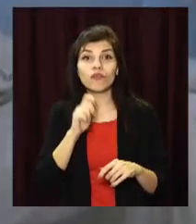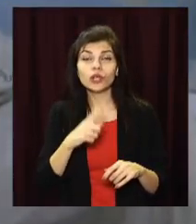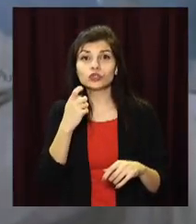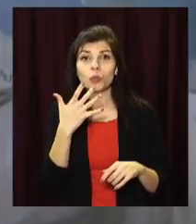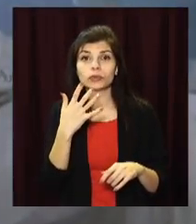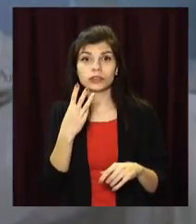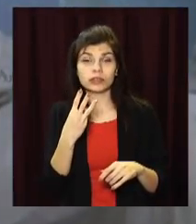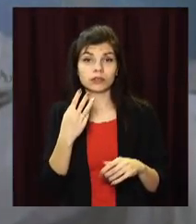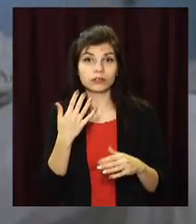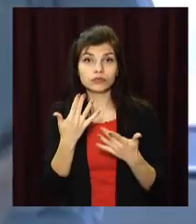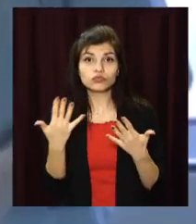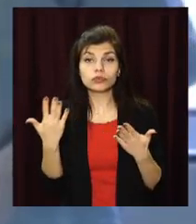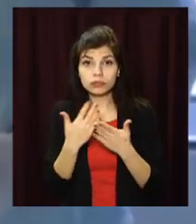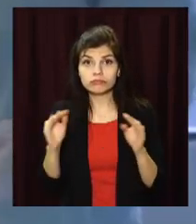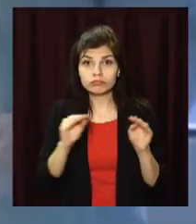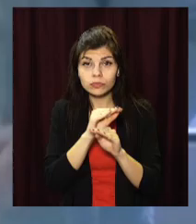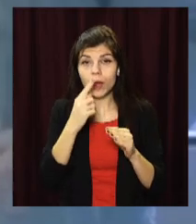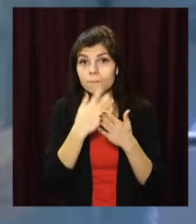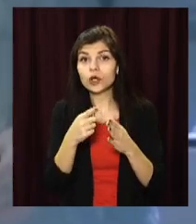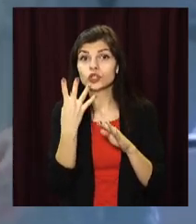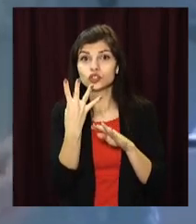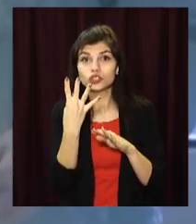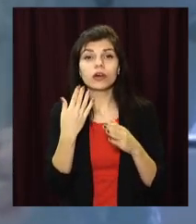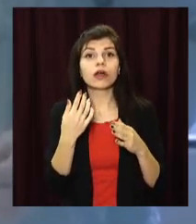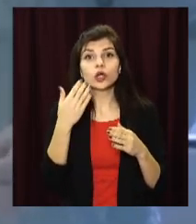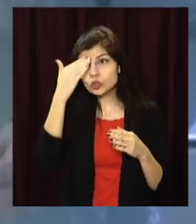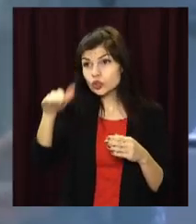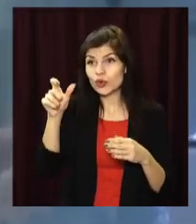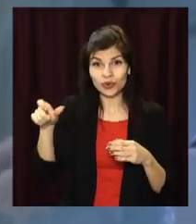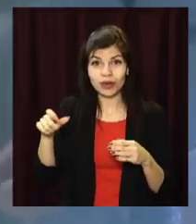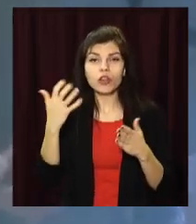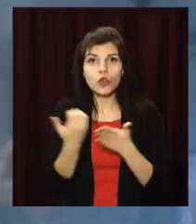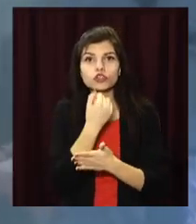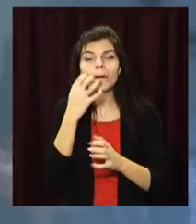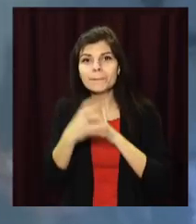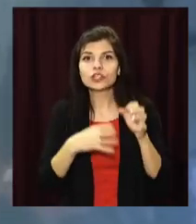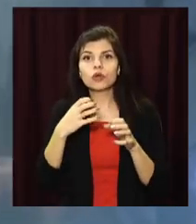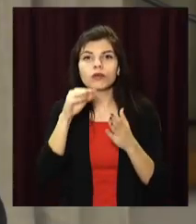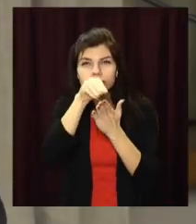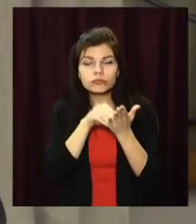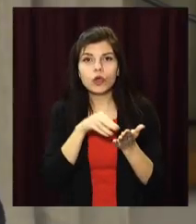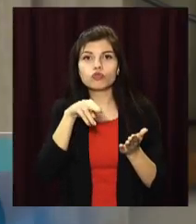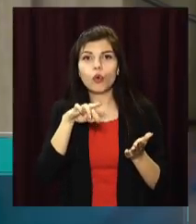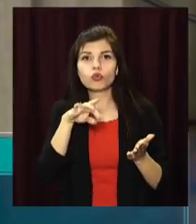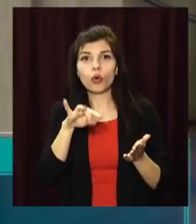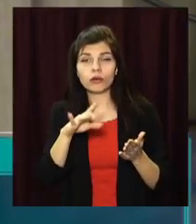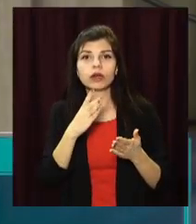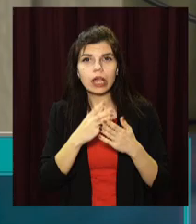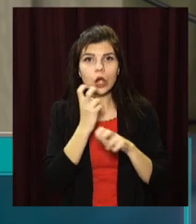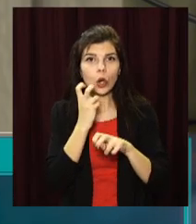мозку. Вперше 4 з них – від неродинних донорів. Їх знайшли у міжнародному реєстрі донорів кісткового мозку. мозку. Дуже важливим